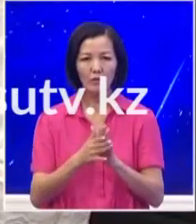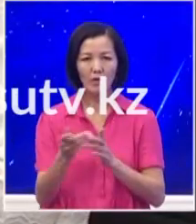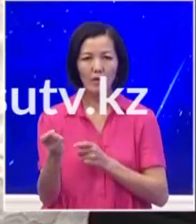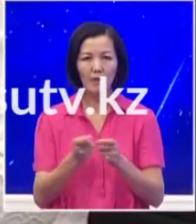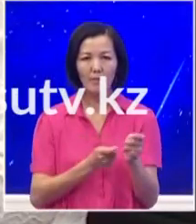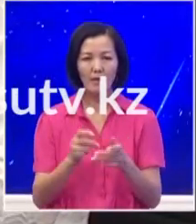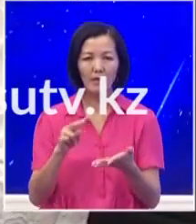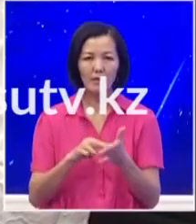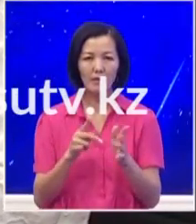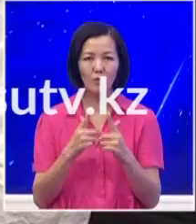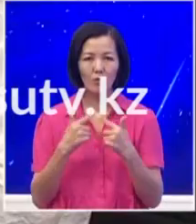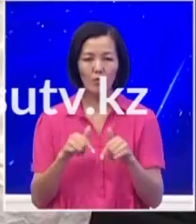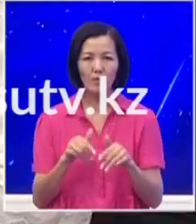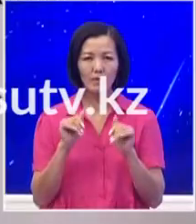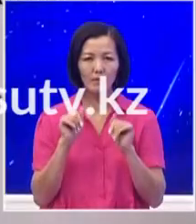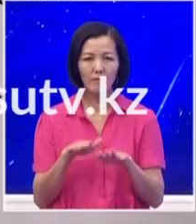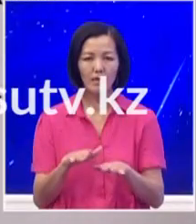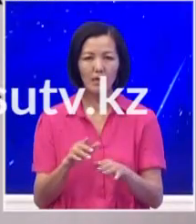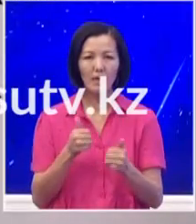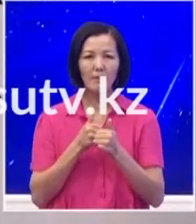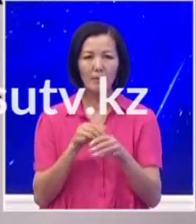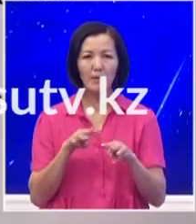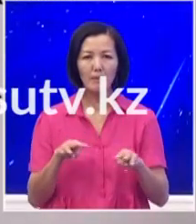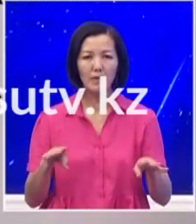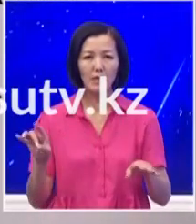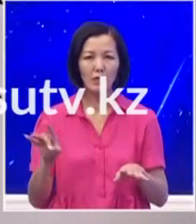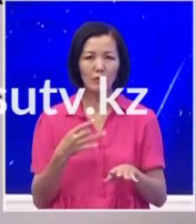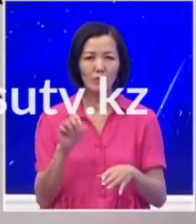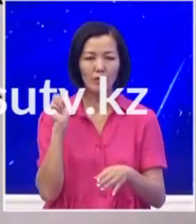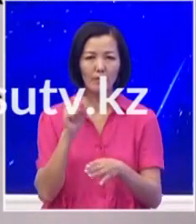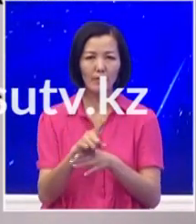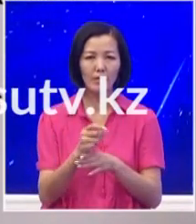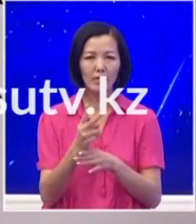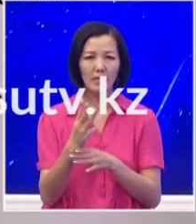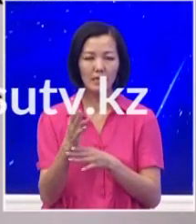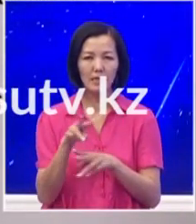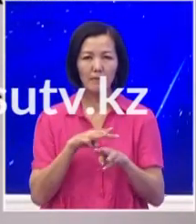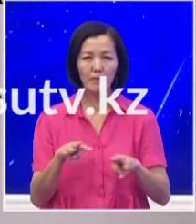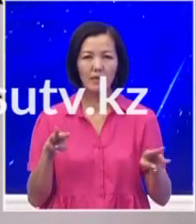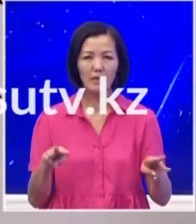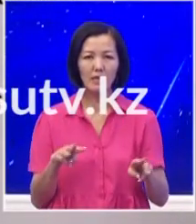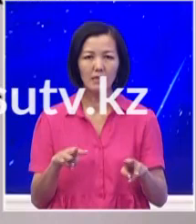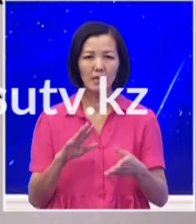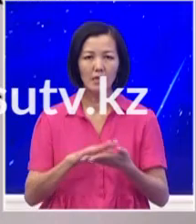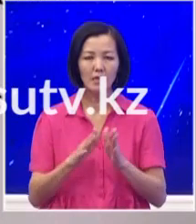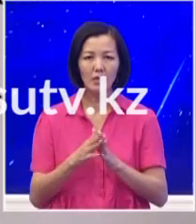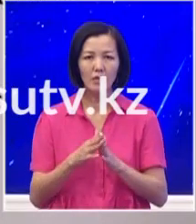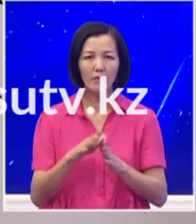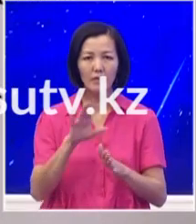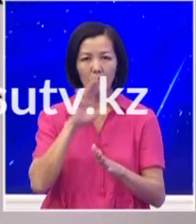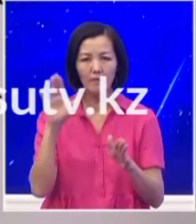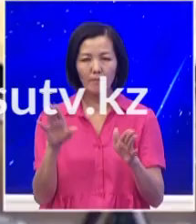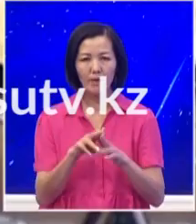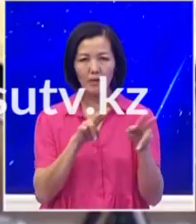правительством разработан план комплексных мер. Премьер-министр республики поручил сразу нескольким министерствам взять ситуацию под свой контроль.